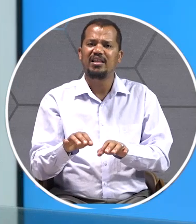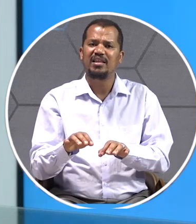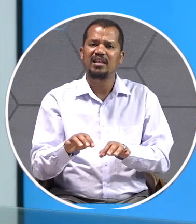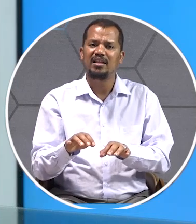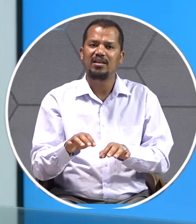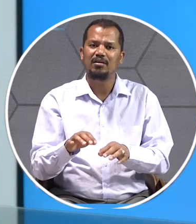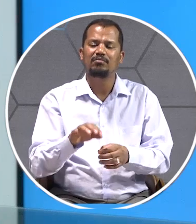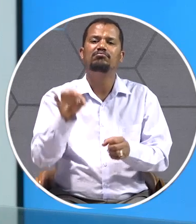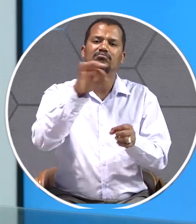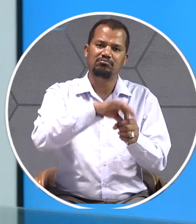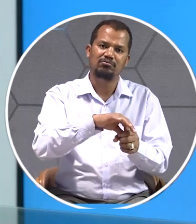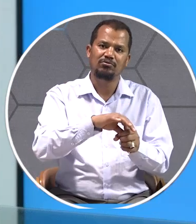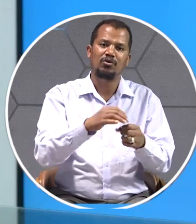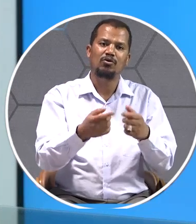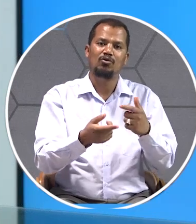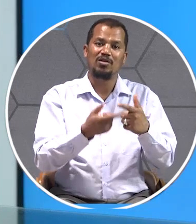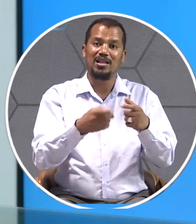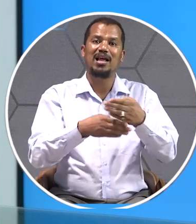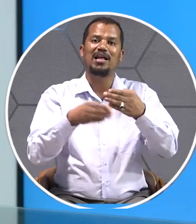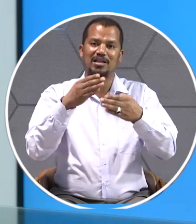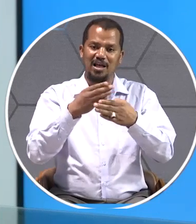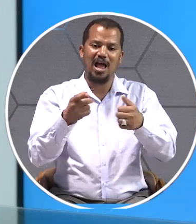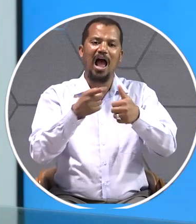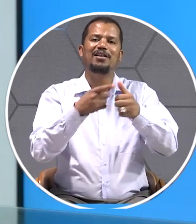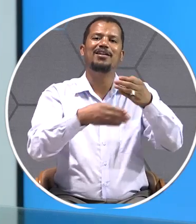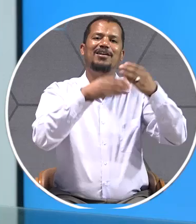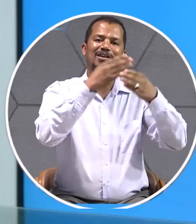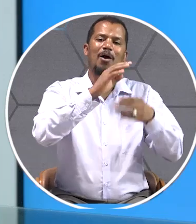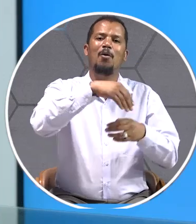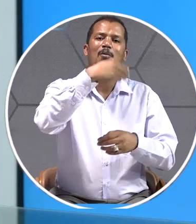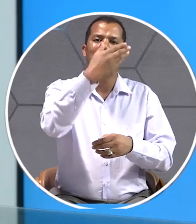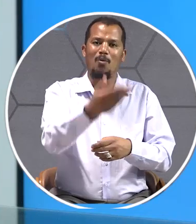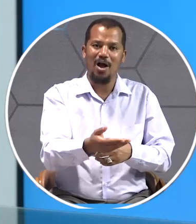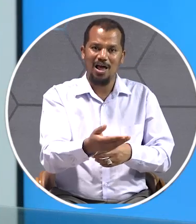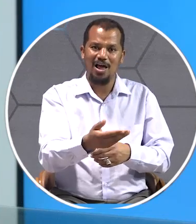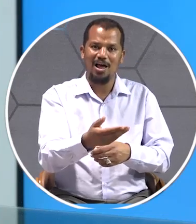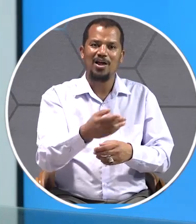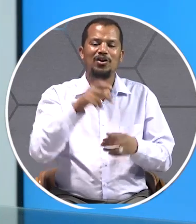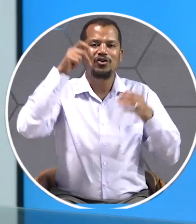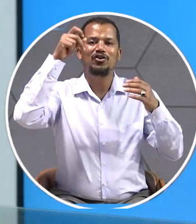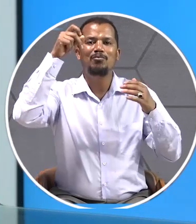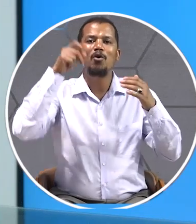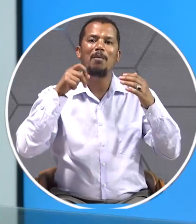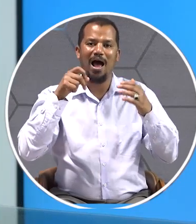ሆነች ተቀጣይናስ ሁለተኛ ደረጃ አንደኛ ደረጃ ከዛ ኮንሱለር ከዛ ዲፕሎማት ነው የዲፕሎማት